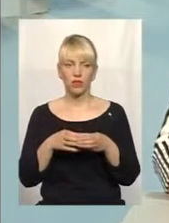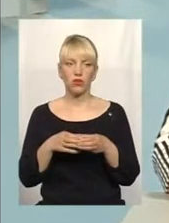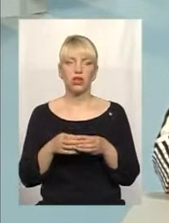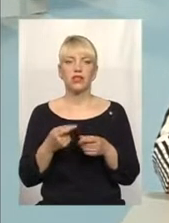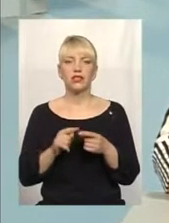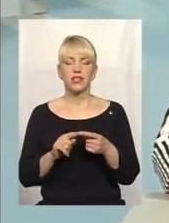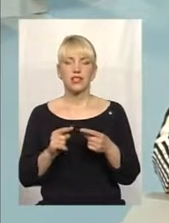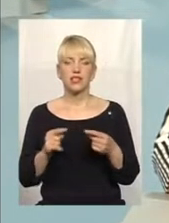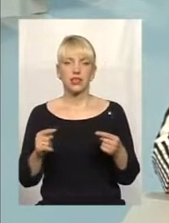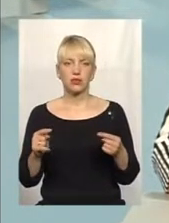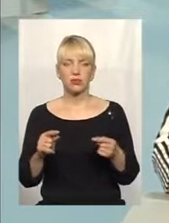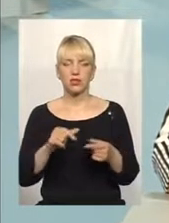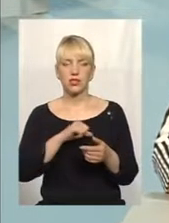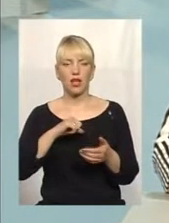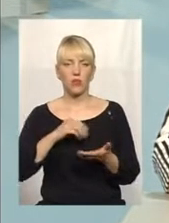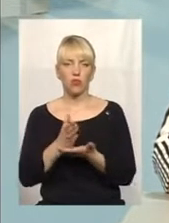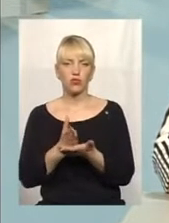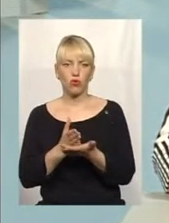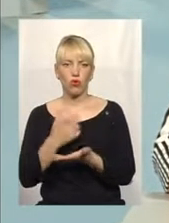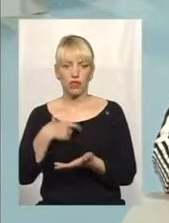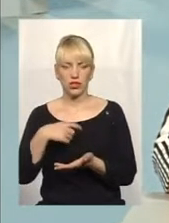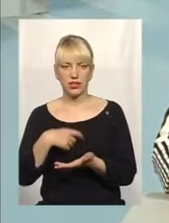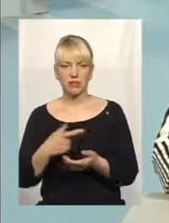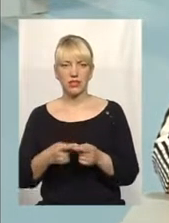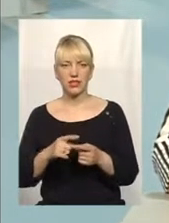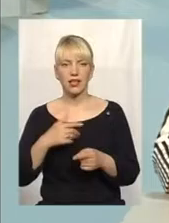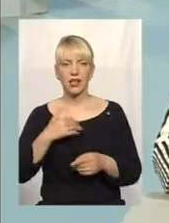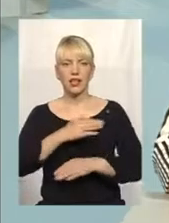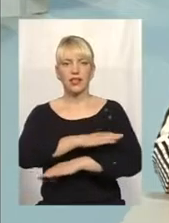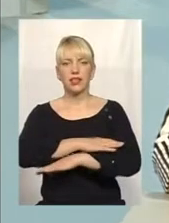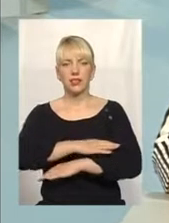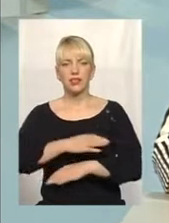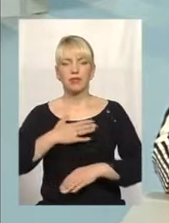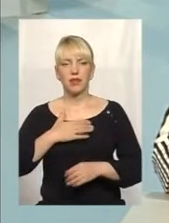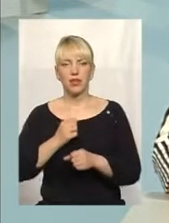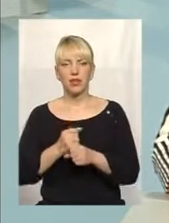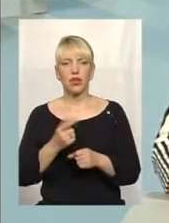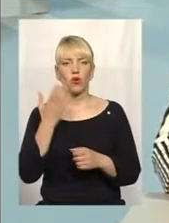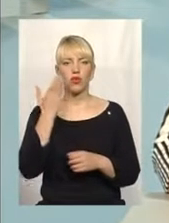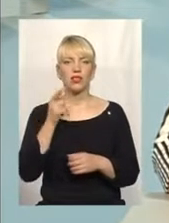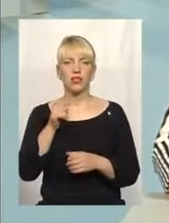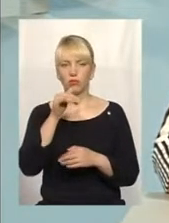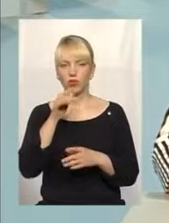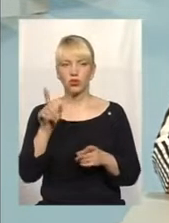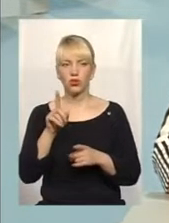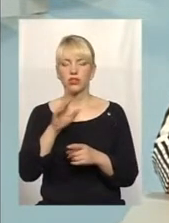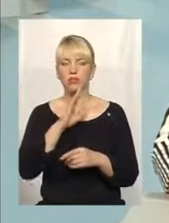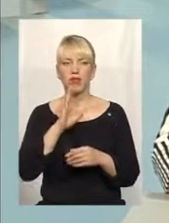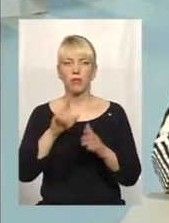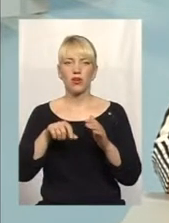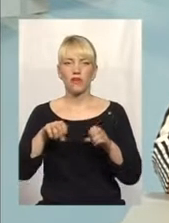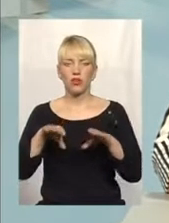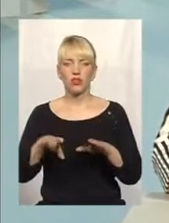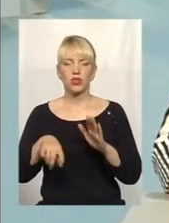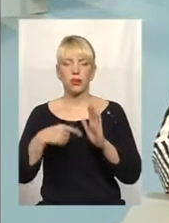Це і засоби, це самообслуговування себе, тобто це дисципліна, коли ти вже не можеш те, що ти з мамою можеш питання вирішувати, а